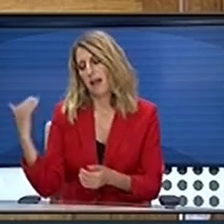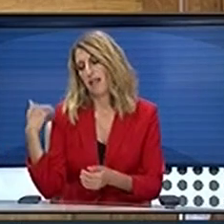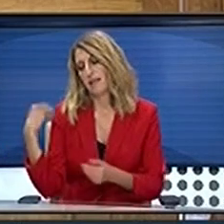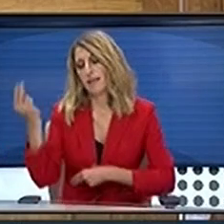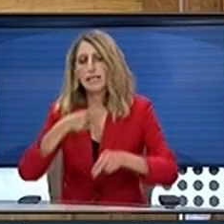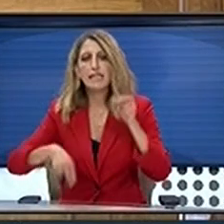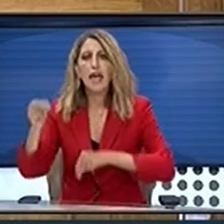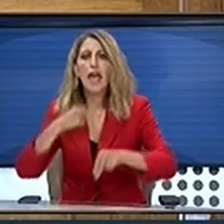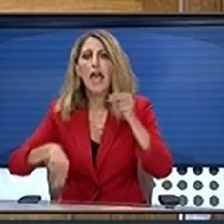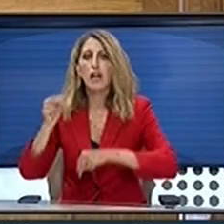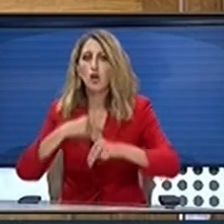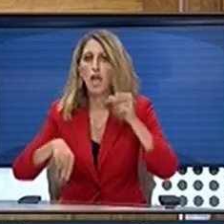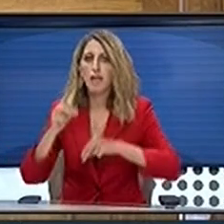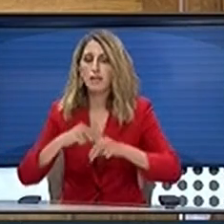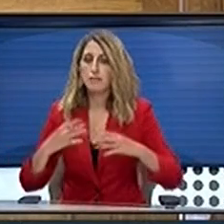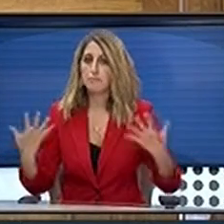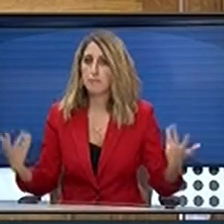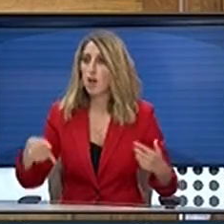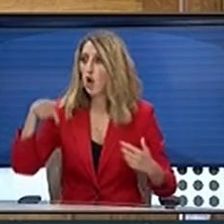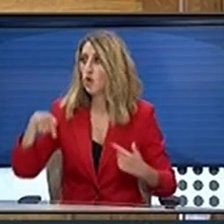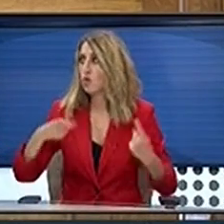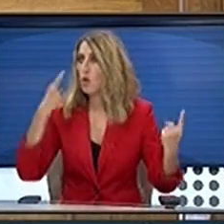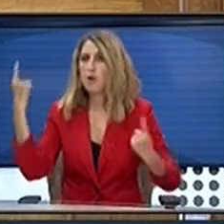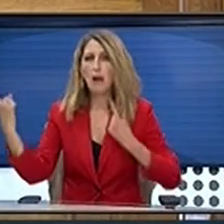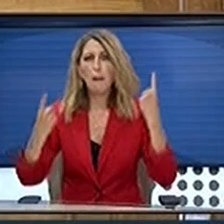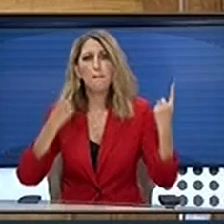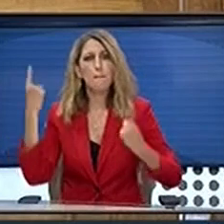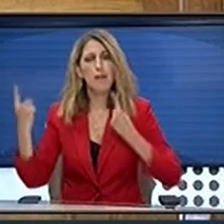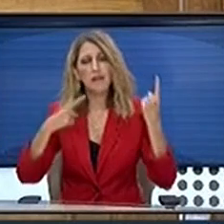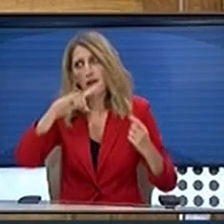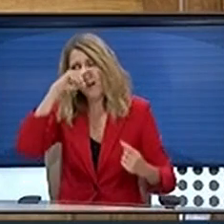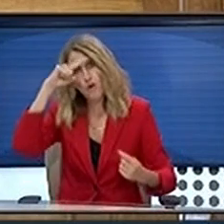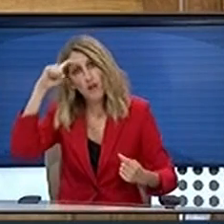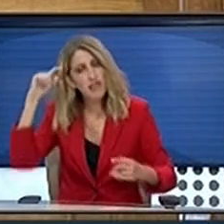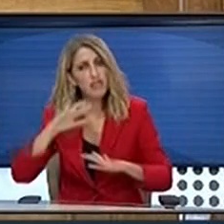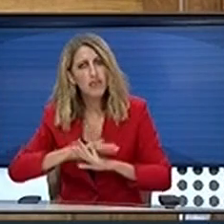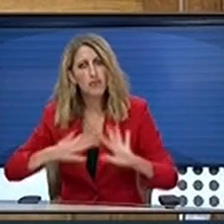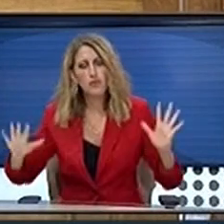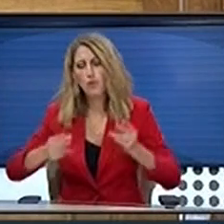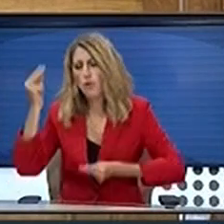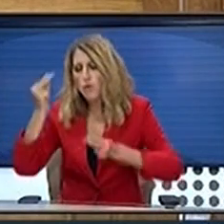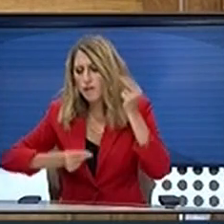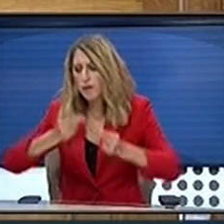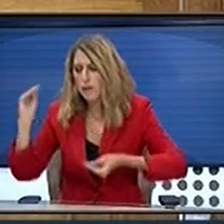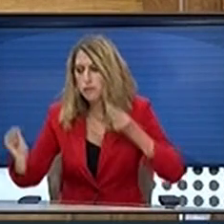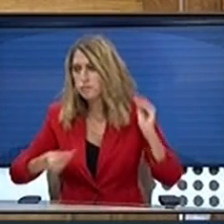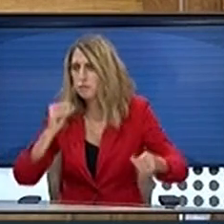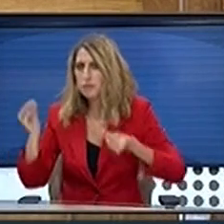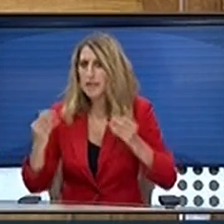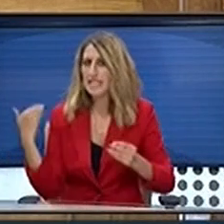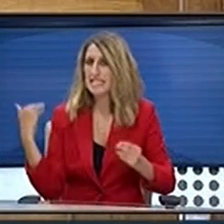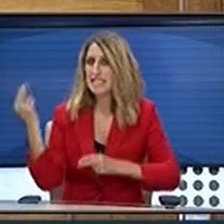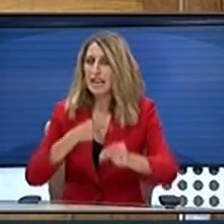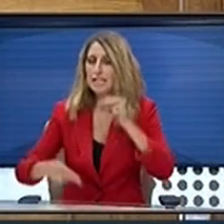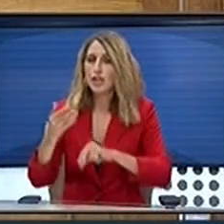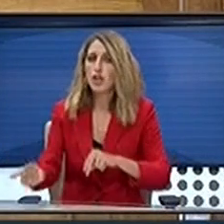περιβάλλον αστάθειας ζητάτε να μπει η χώρα σε μία δίμηνη ή τρίμηνη περιπέτεια